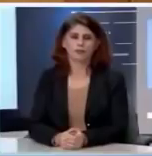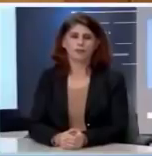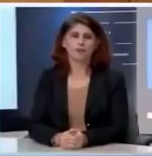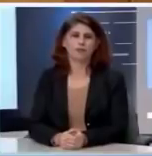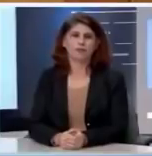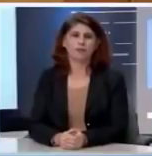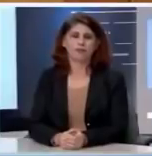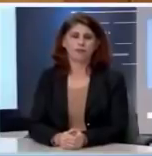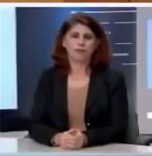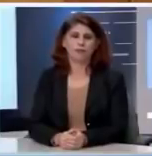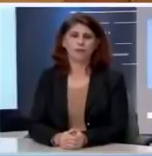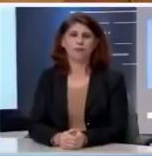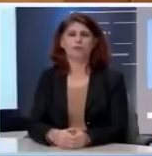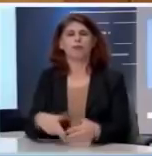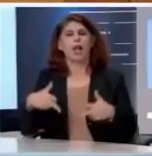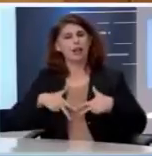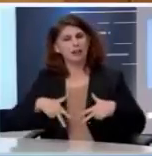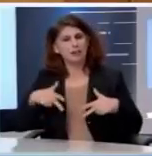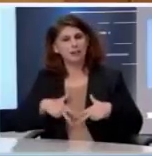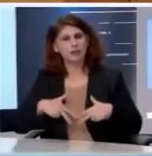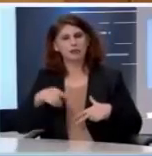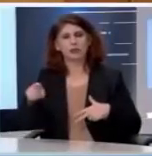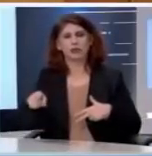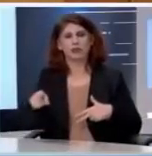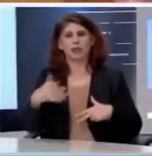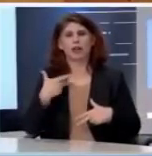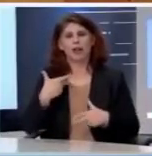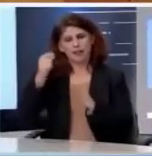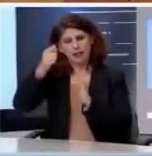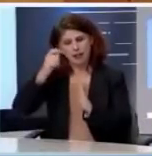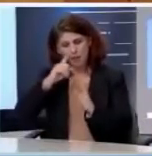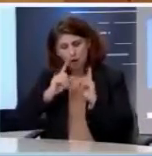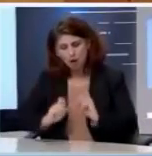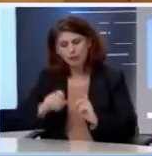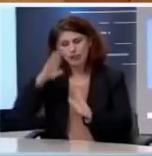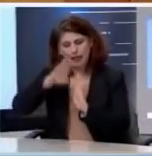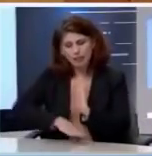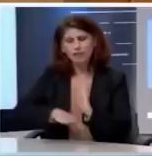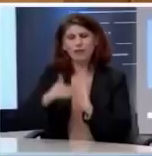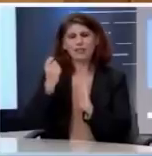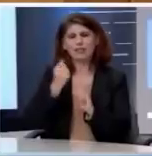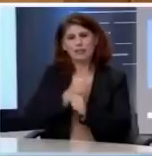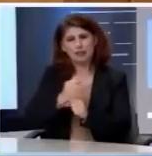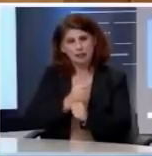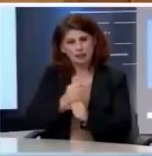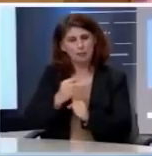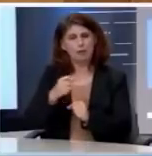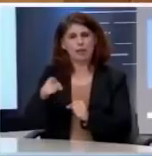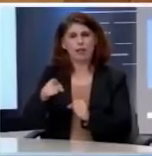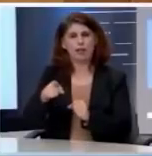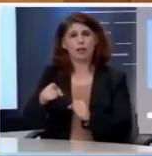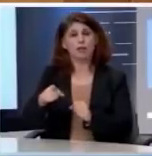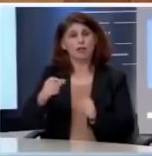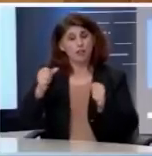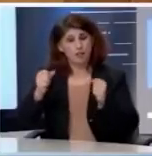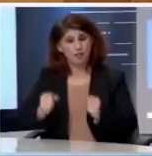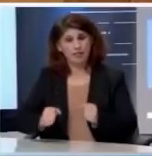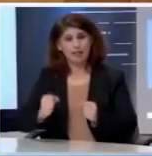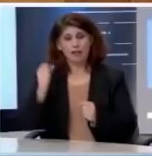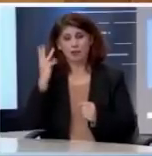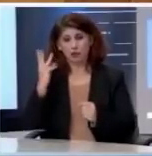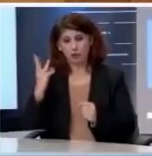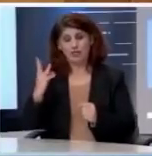Government, εγώ δηλαδή, revises downward the price of medicines, να κατεβάσει τιμές των φαρμάκων, based on the three EU countries, σύμφωνα με τις